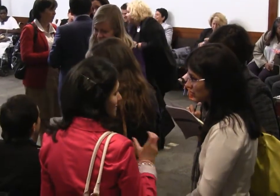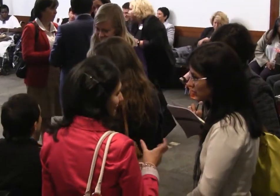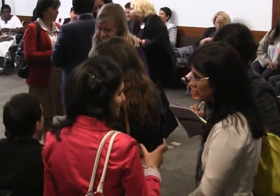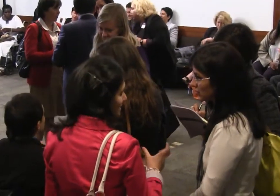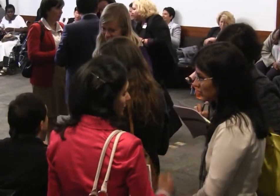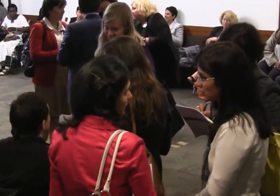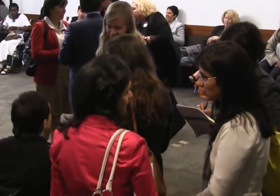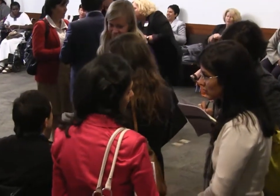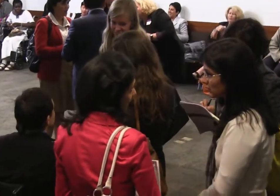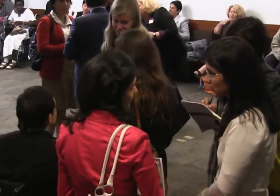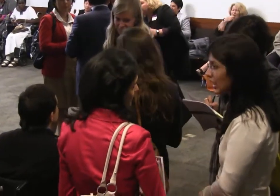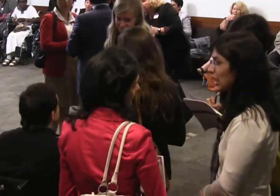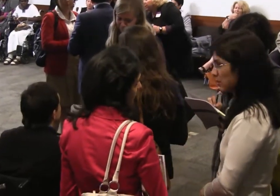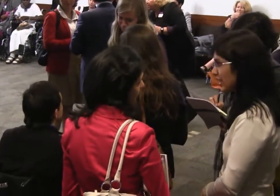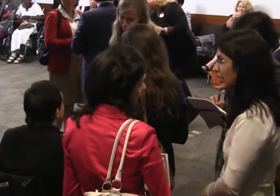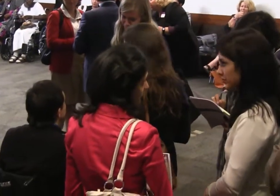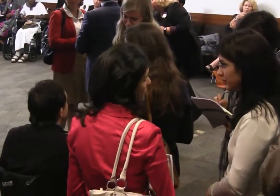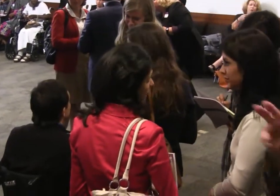bá wa jà.